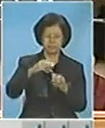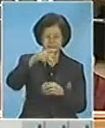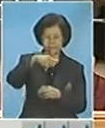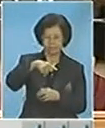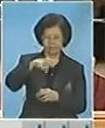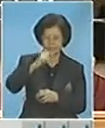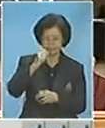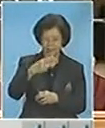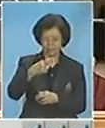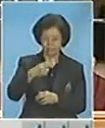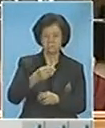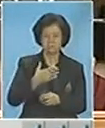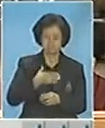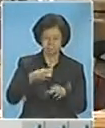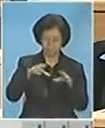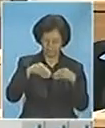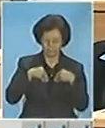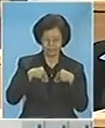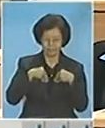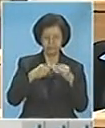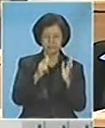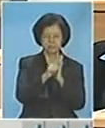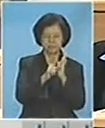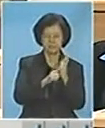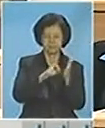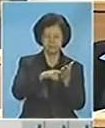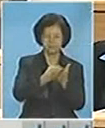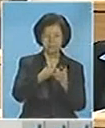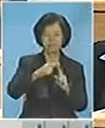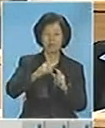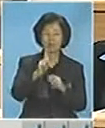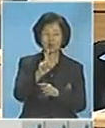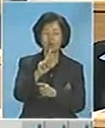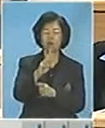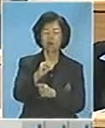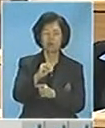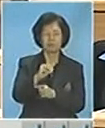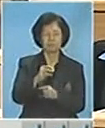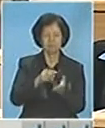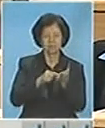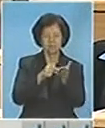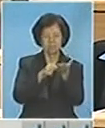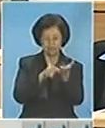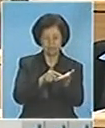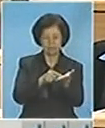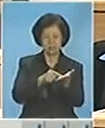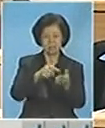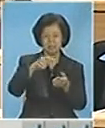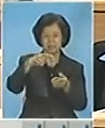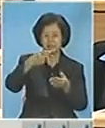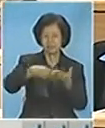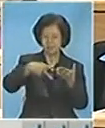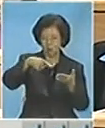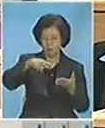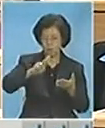ไทยดิฉันเห็นด้วยนะคะในหลักการและเหตุผลที่คณะรัฐมนตรีได้เสนอร่างพระราชบัญญัติรา